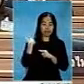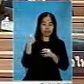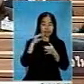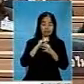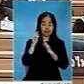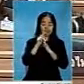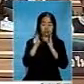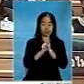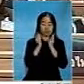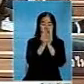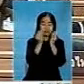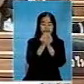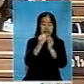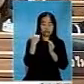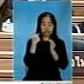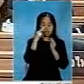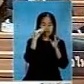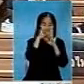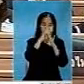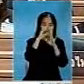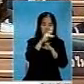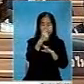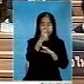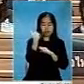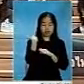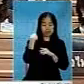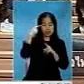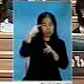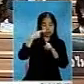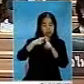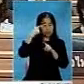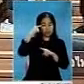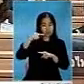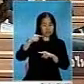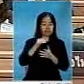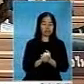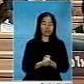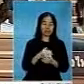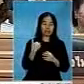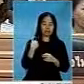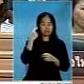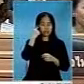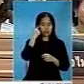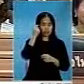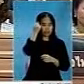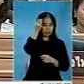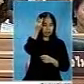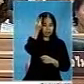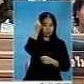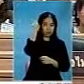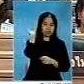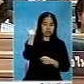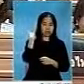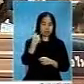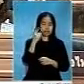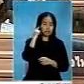ใช้อยู่จึงเคลือบแคลงไปด้วยอคตินะครับมีความหวาดระแวงความไม่ไว้วาง